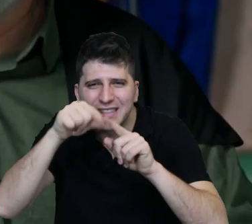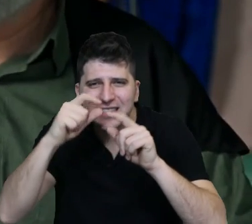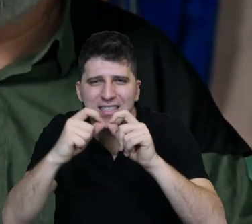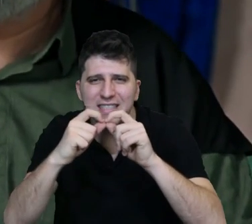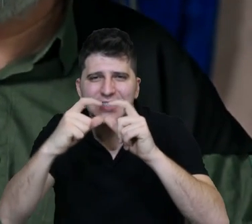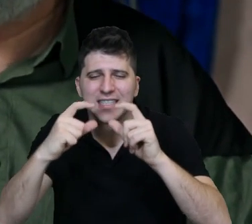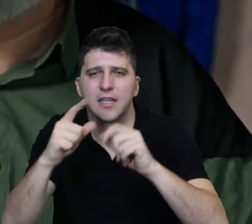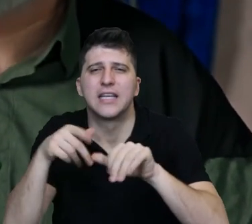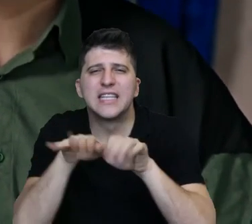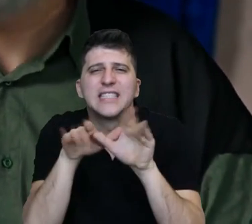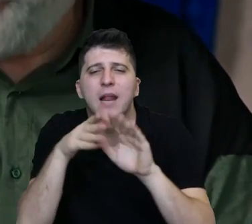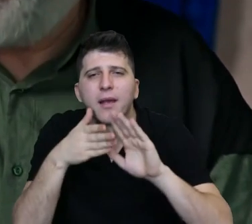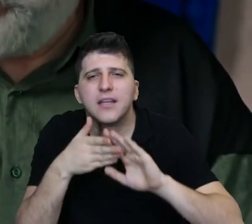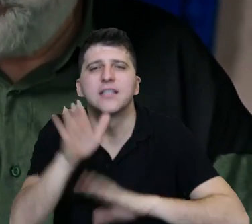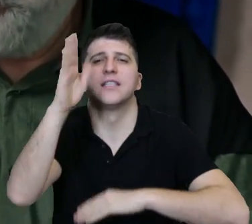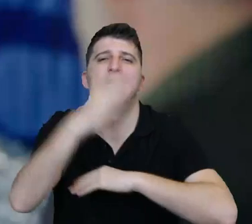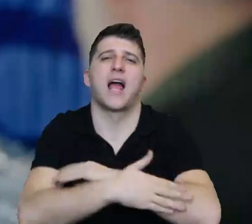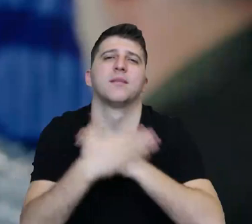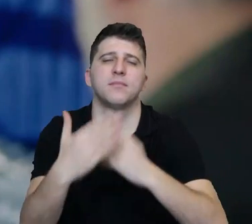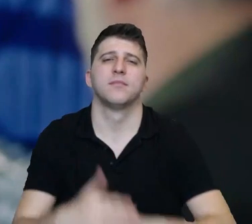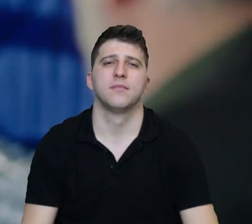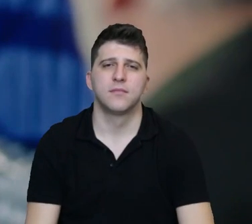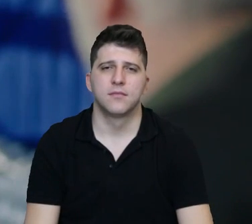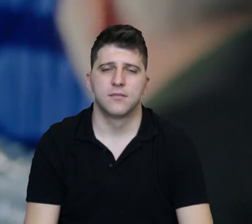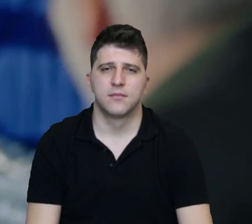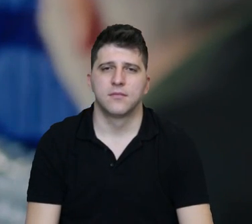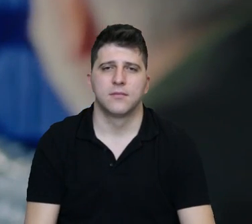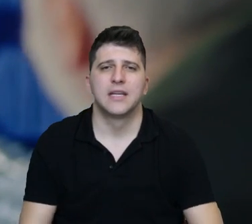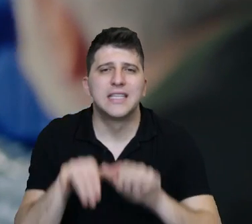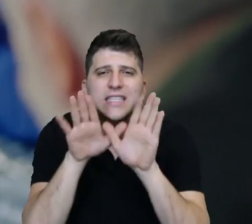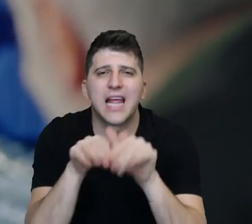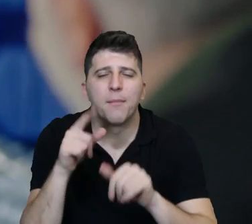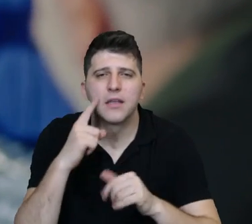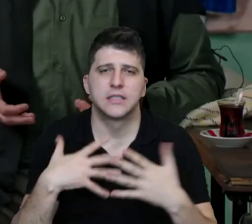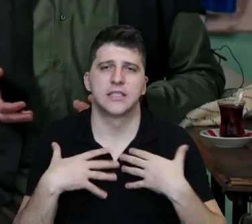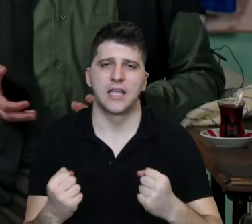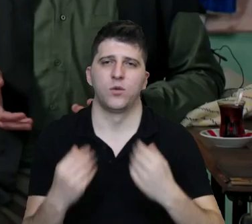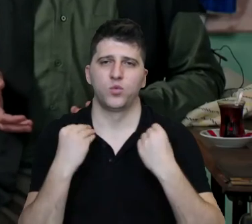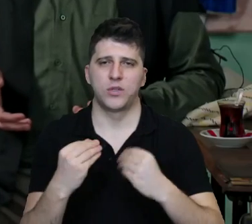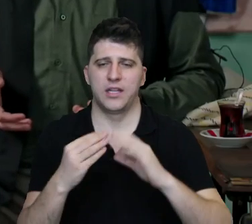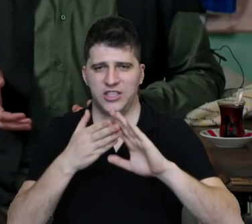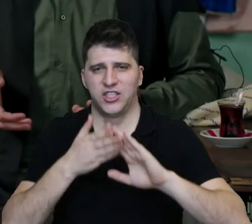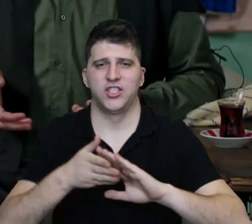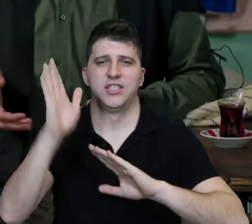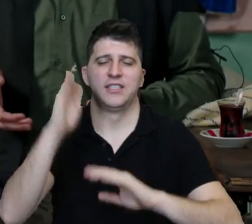genişletti ve kelebeğin çıkmasına yardım etti. Kelebek gayet sağlıklı bir şekilde kozadan